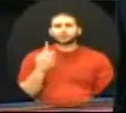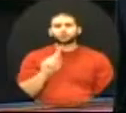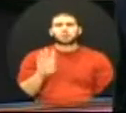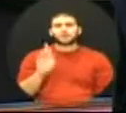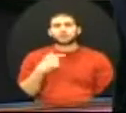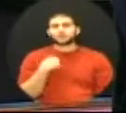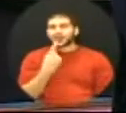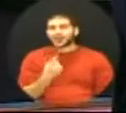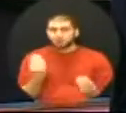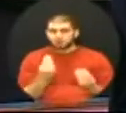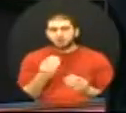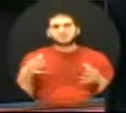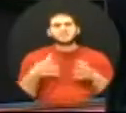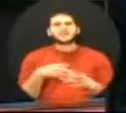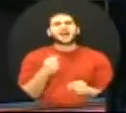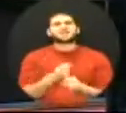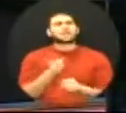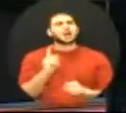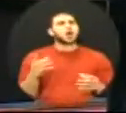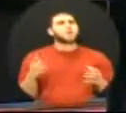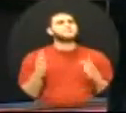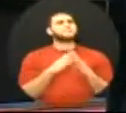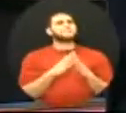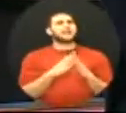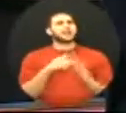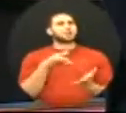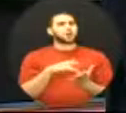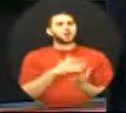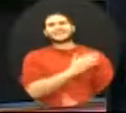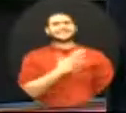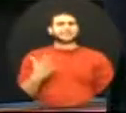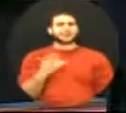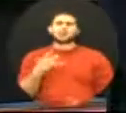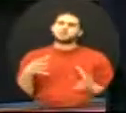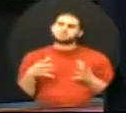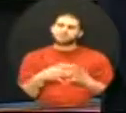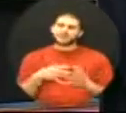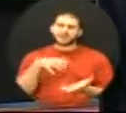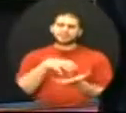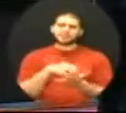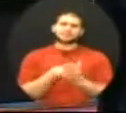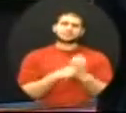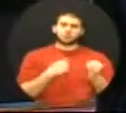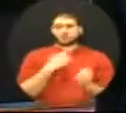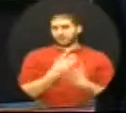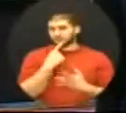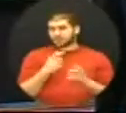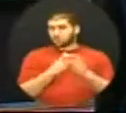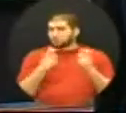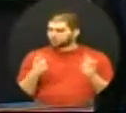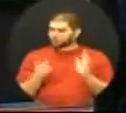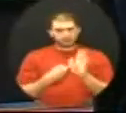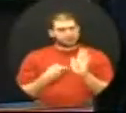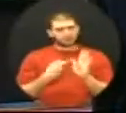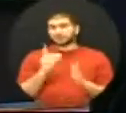משהו, הוא אמר, מפלגת העבודה היא לא מפלגה, היא לא בית לאמירות מאוד מאוד קיצוניות, היא באמת מפלגת מרכז שמאל. אני אמרתי את זה פה באולפן הזה עשרות